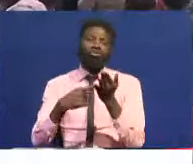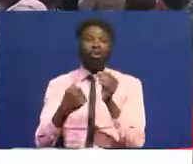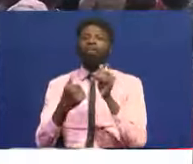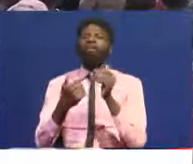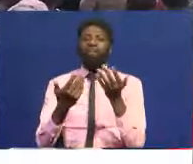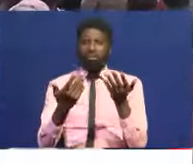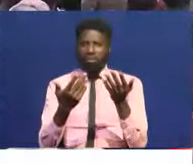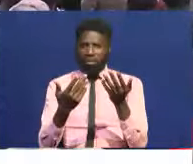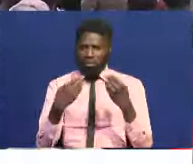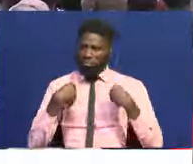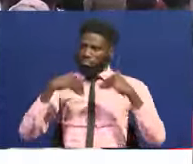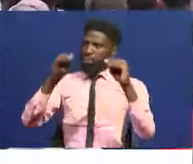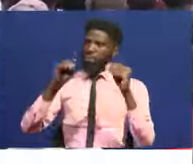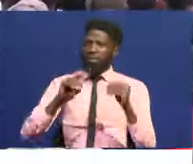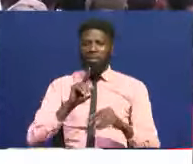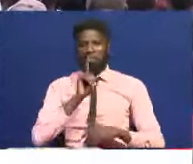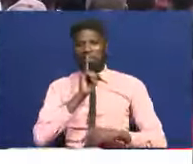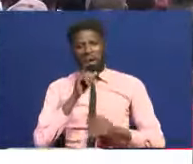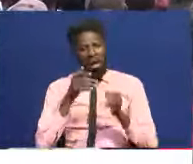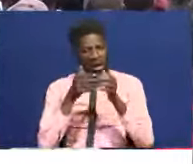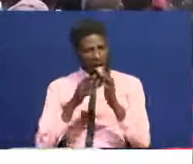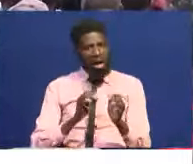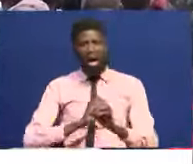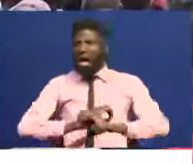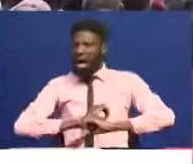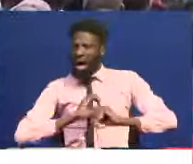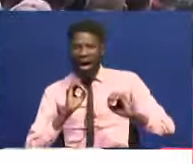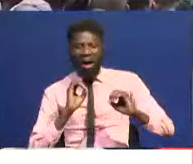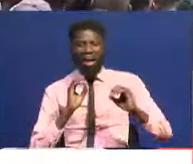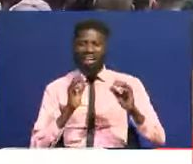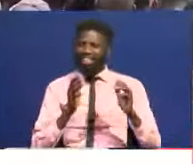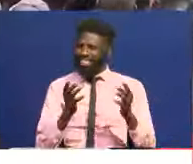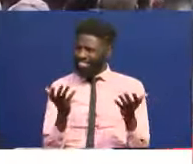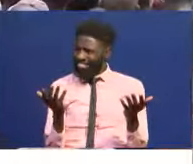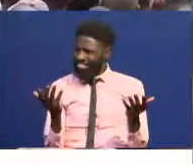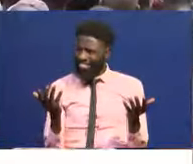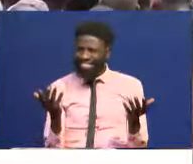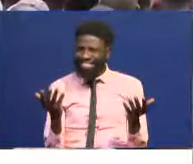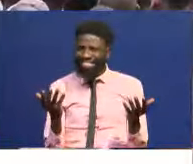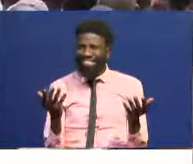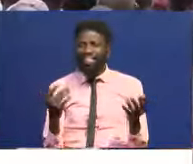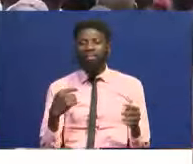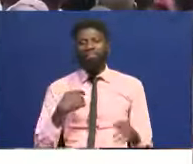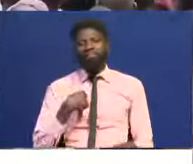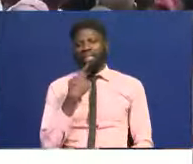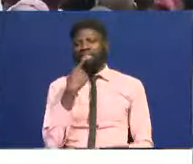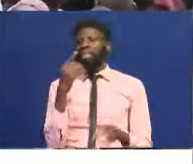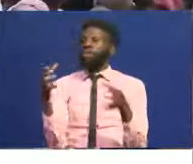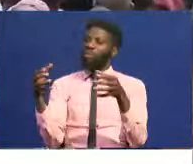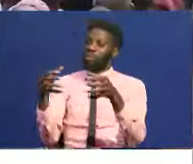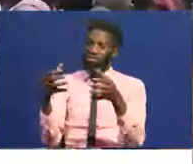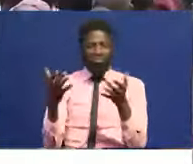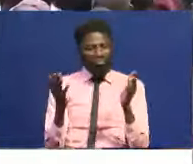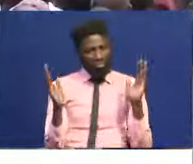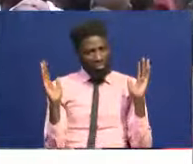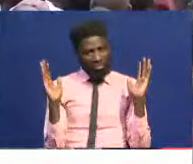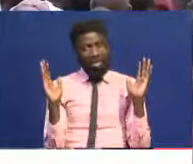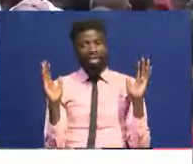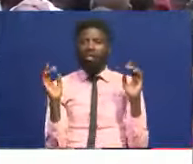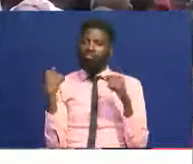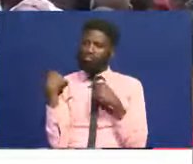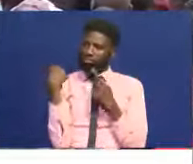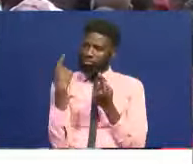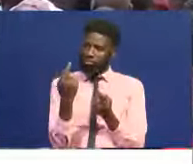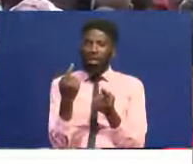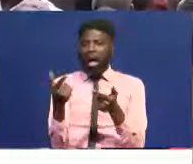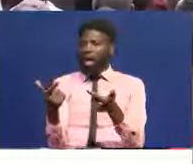ni faceless, wao ni formless, sijui wako nini. Mimi nimewaambia, sasa my friends, you know, I have given a chance to